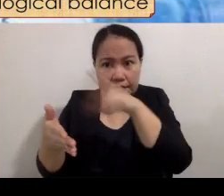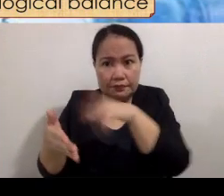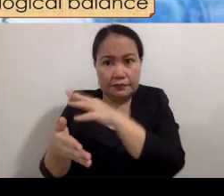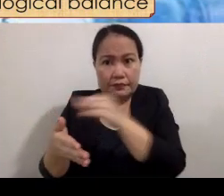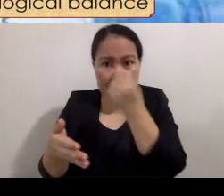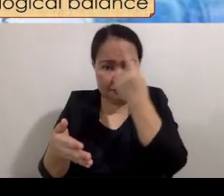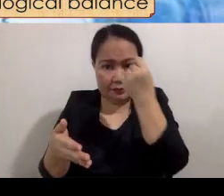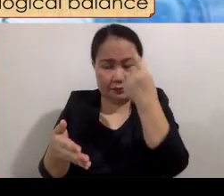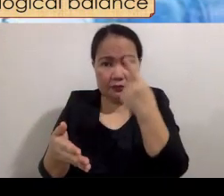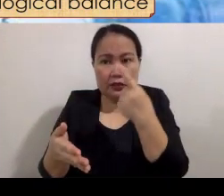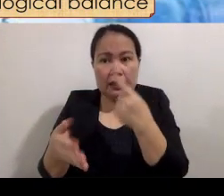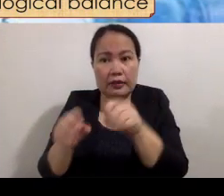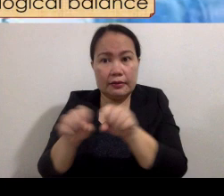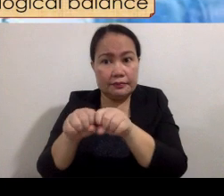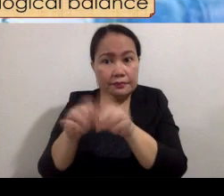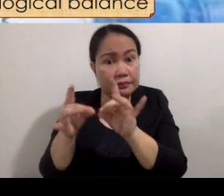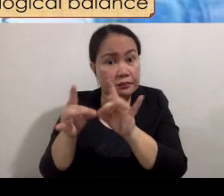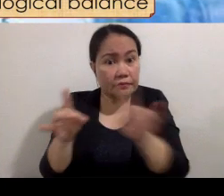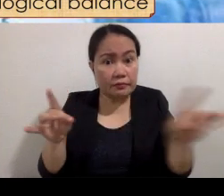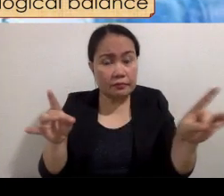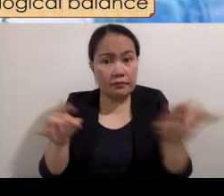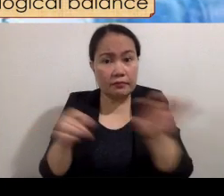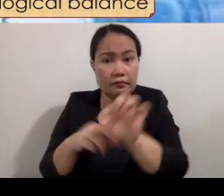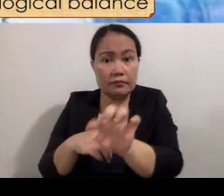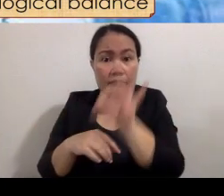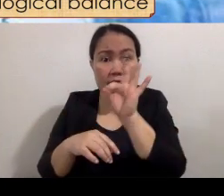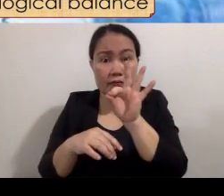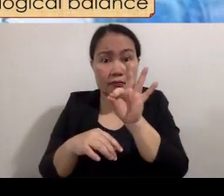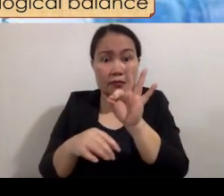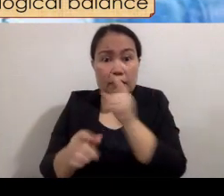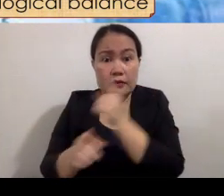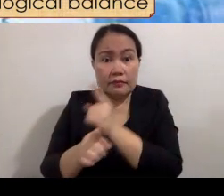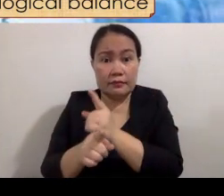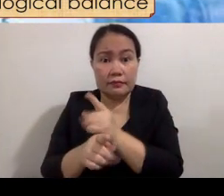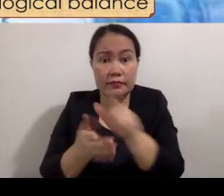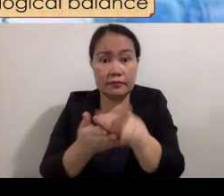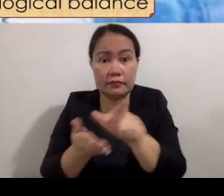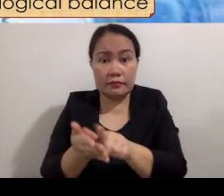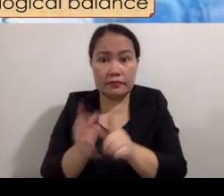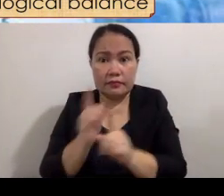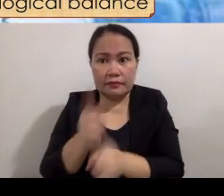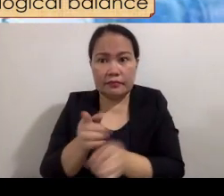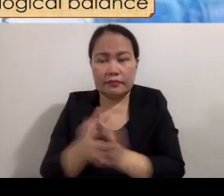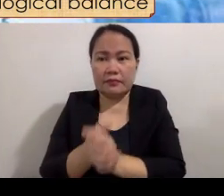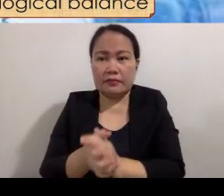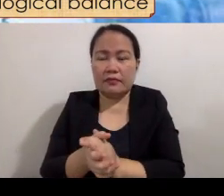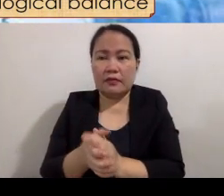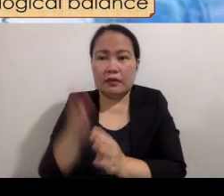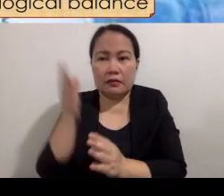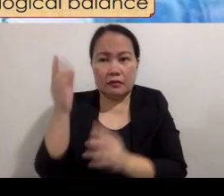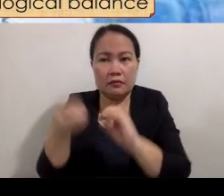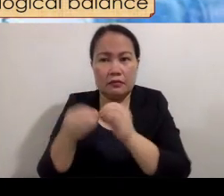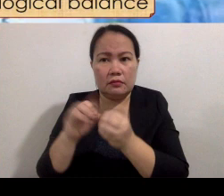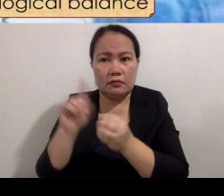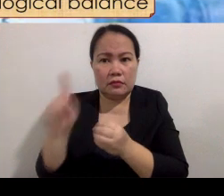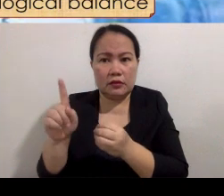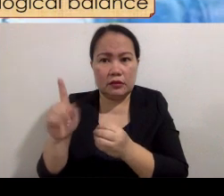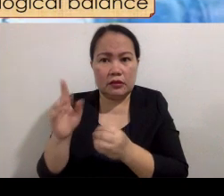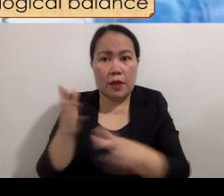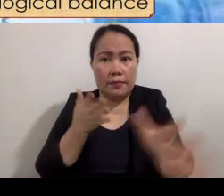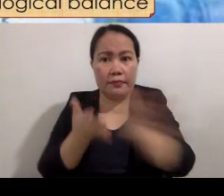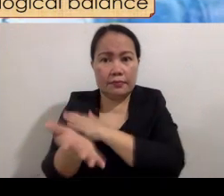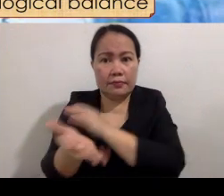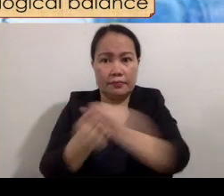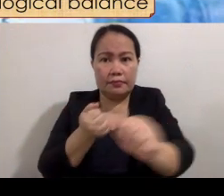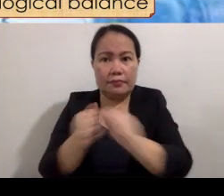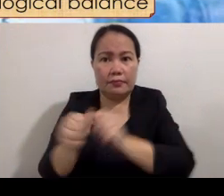unawaing mabuti ang bawat pangungusap. Piliin ang titik ng tamang sagot. Okay, number 1. Ito ay